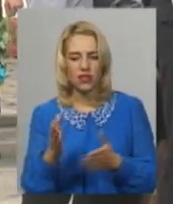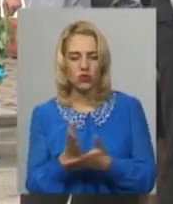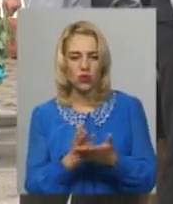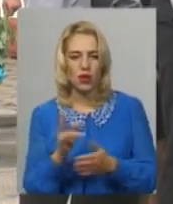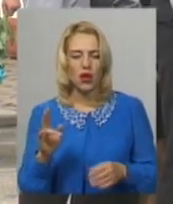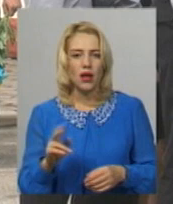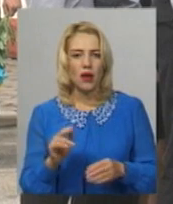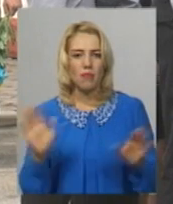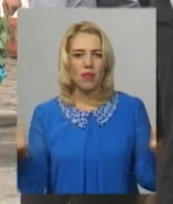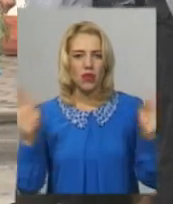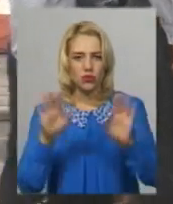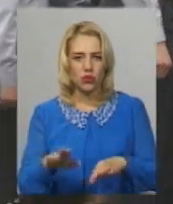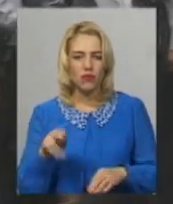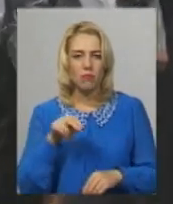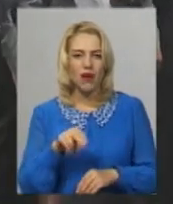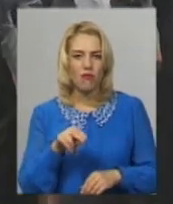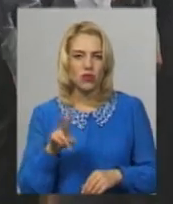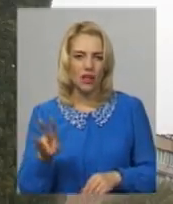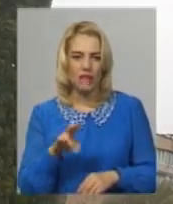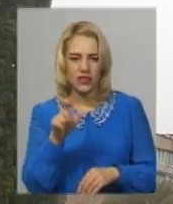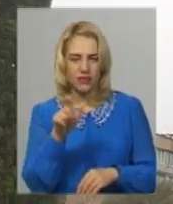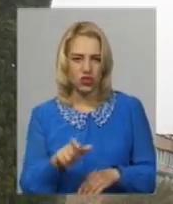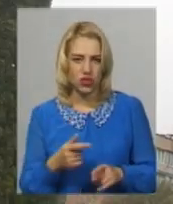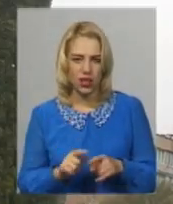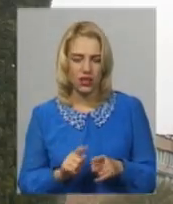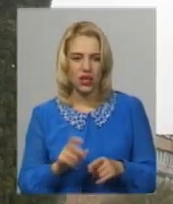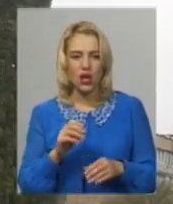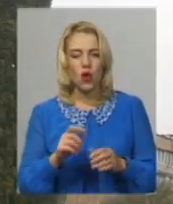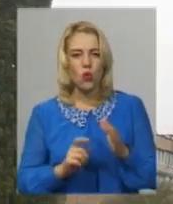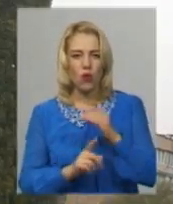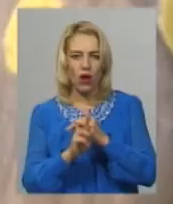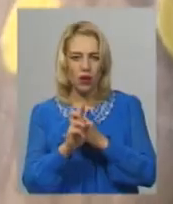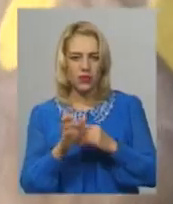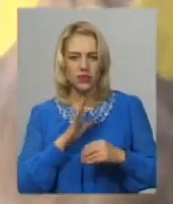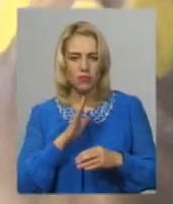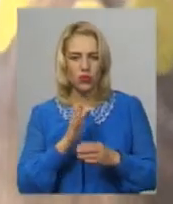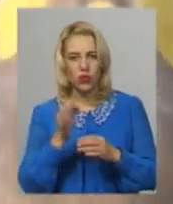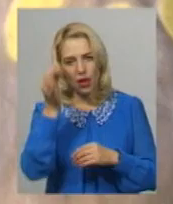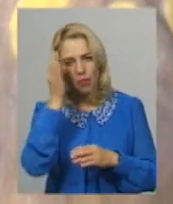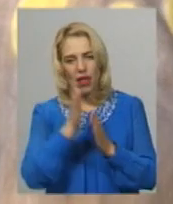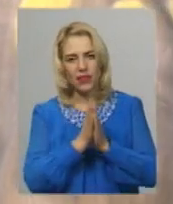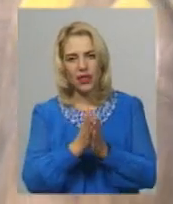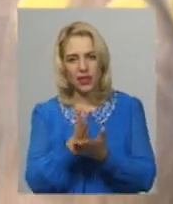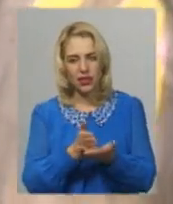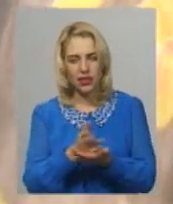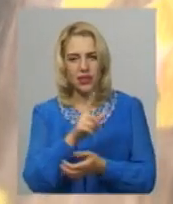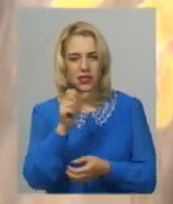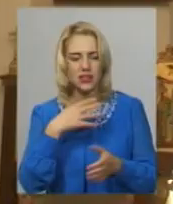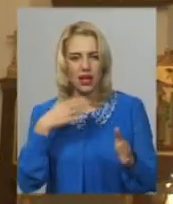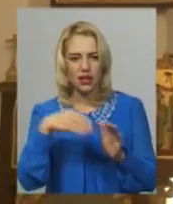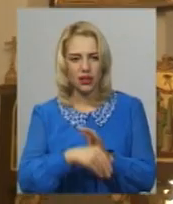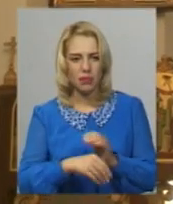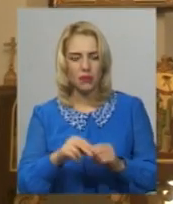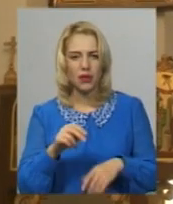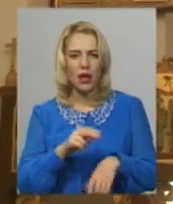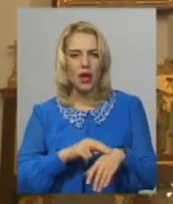православний священик, настоятель каплиці Бориса Ігліба, отець Павло. У каплиці отець Павло відслужив панахиду за загиблими правоохоронцями. Світлана Поробок, Віктор